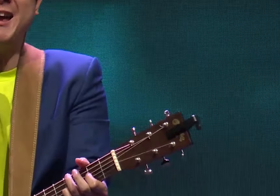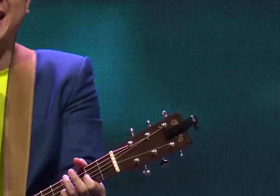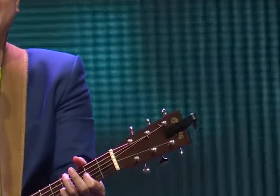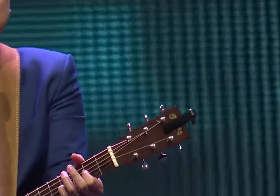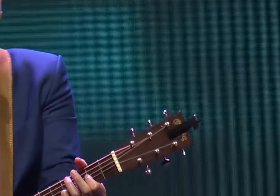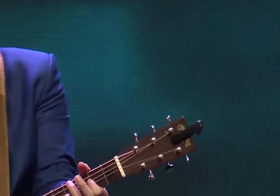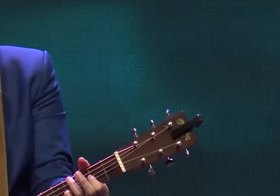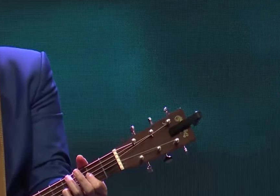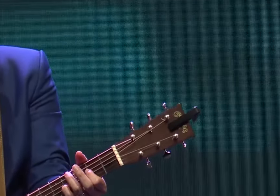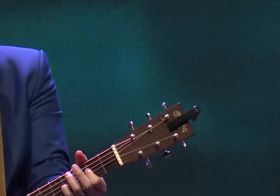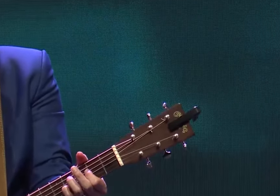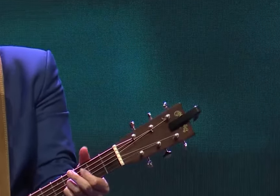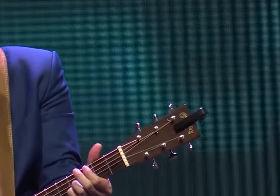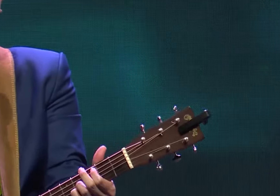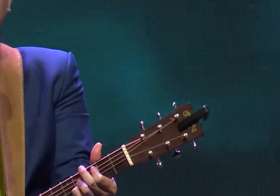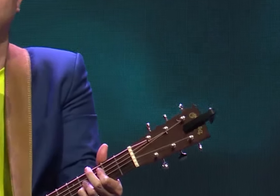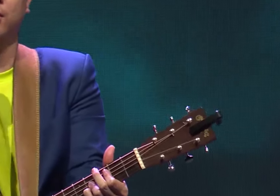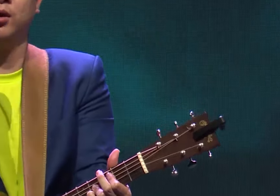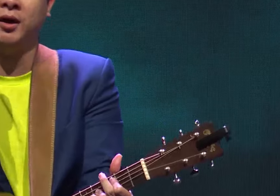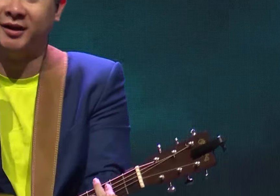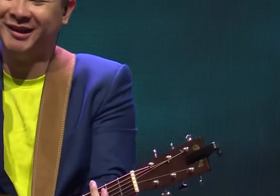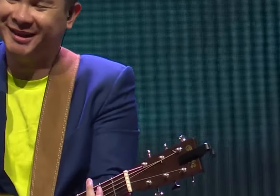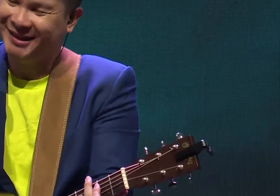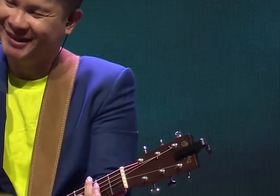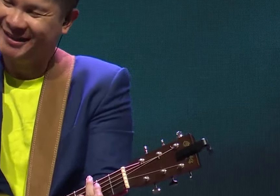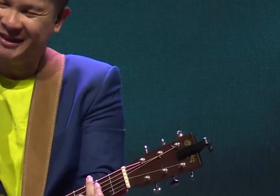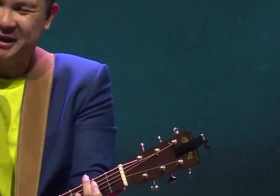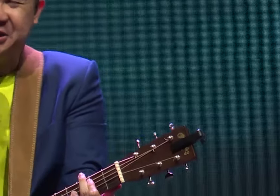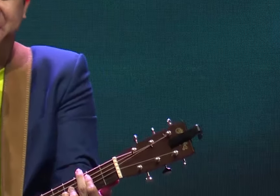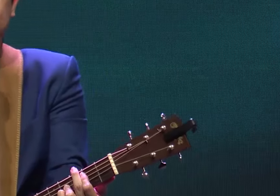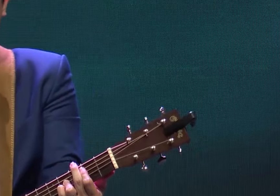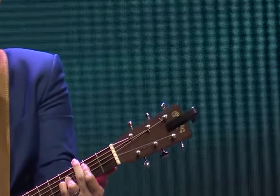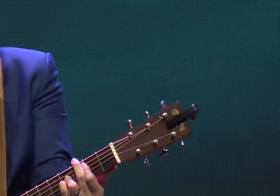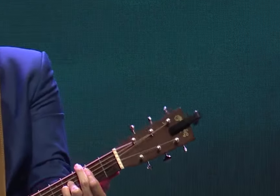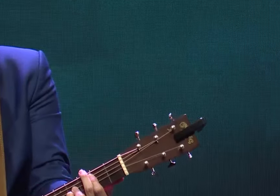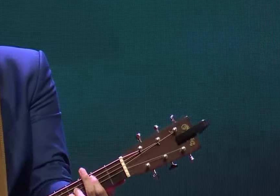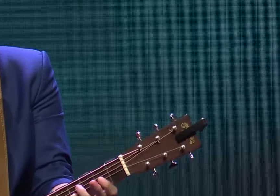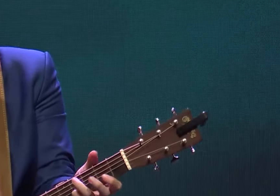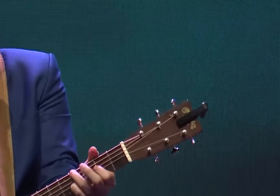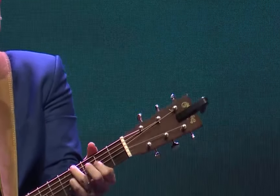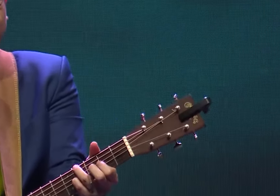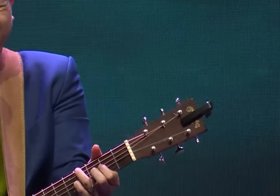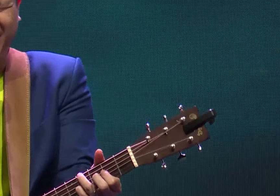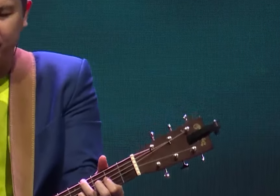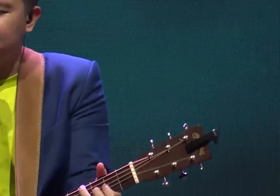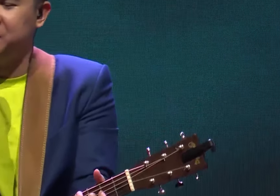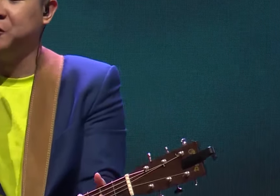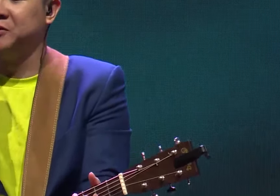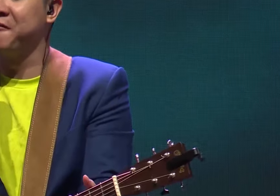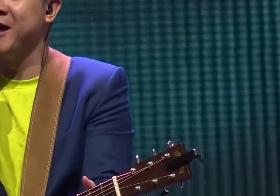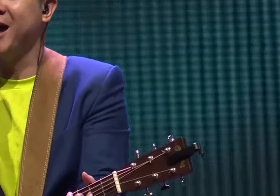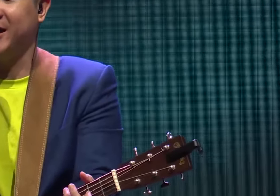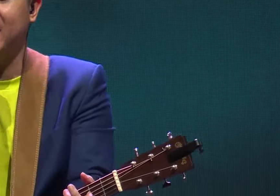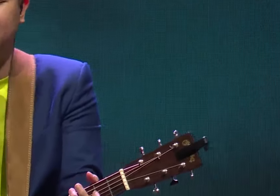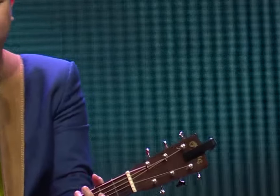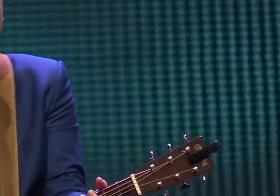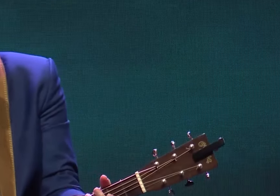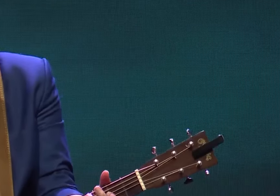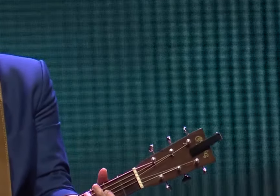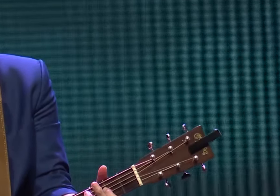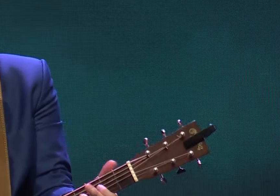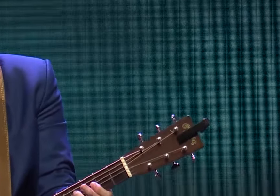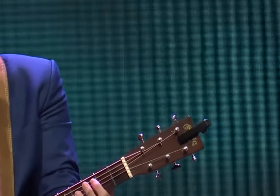You are my God, you are my all, my everything. You are my